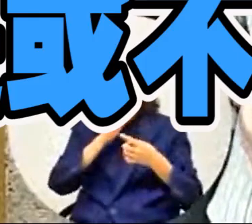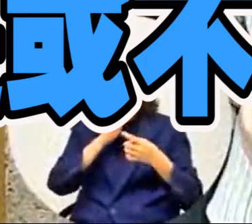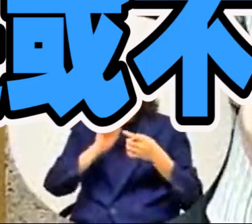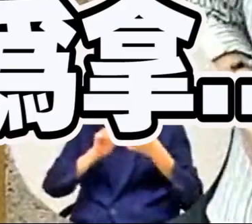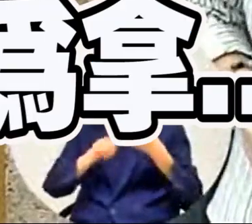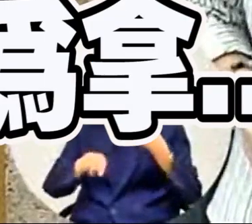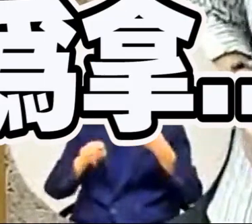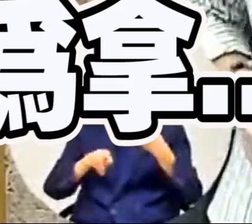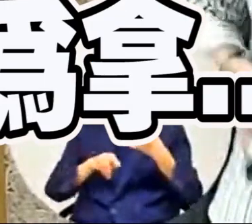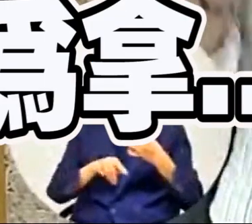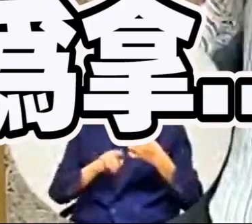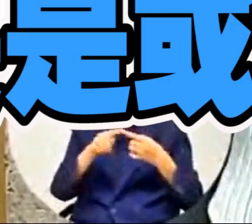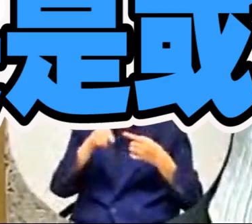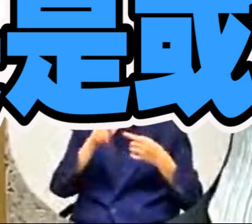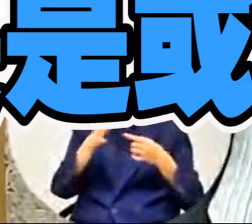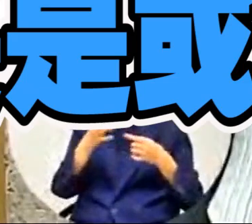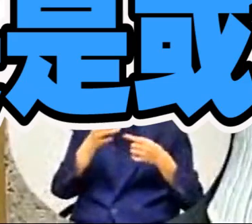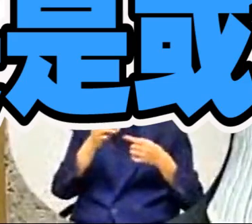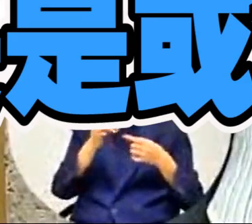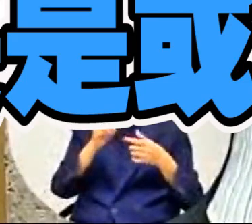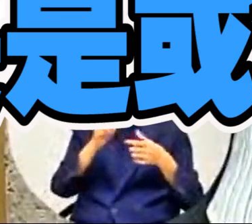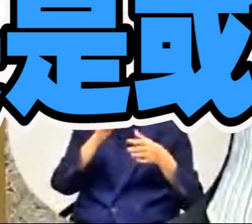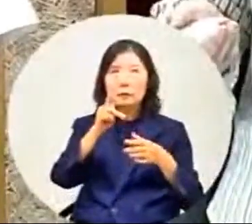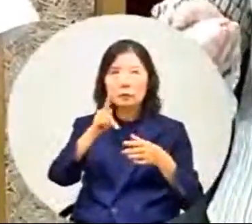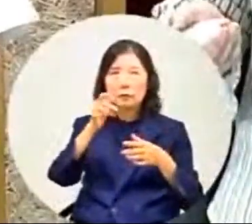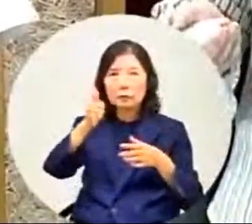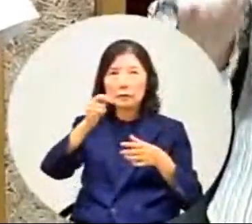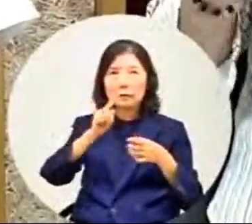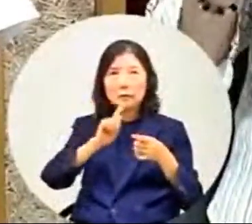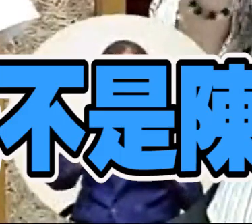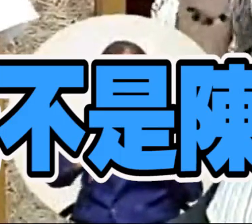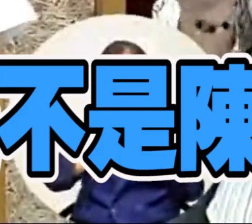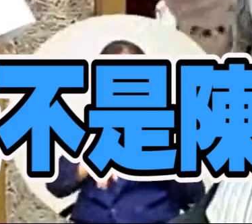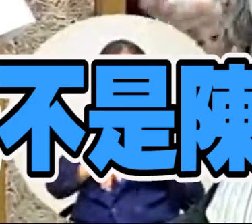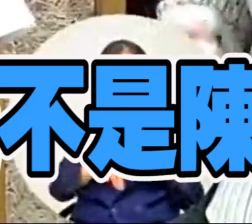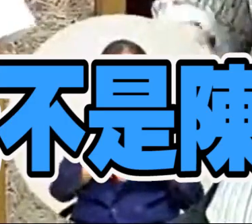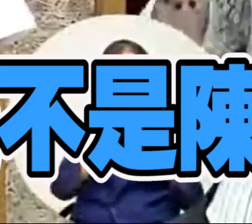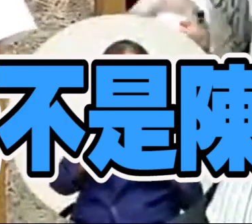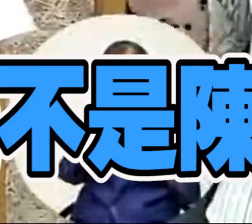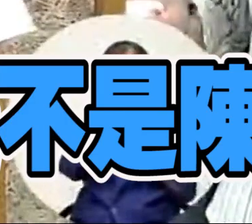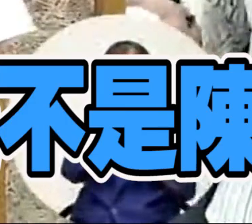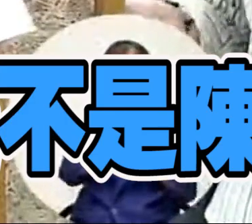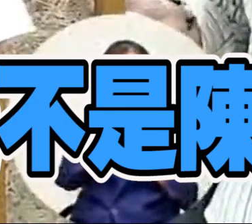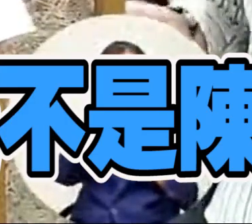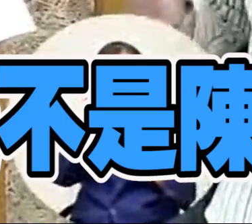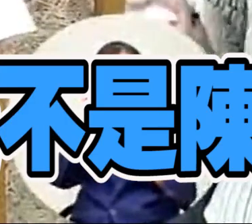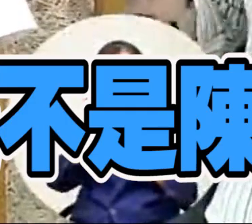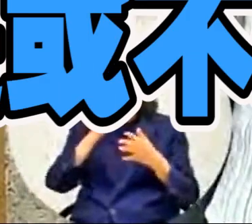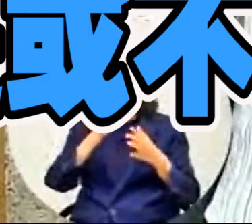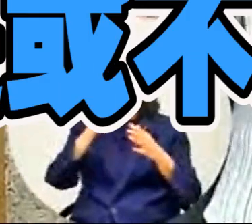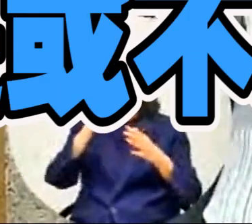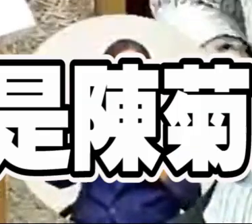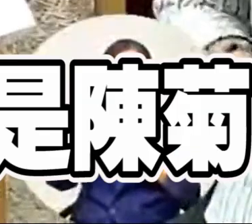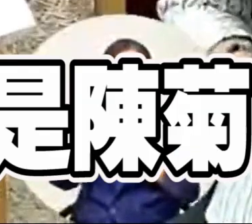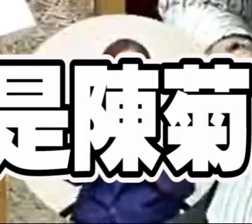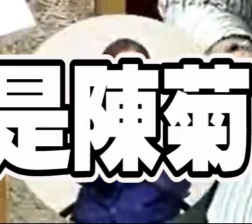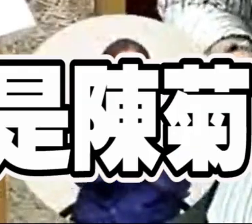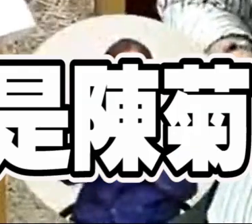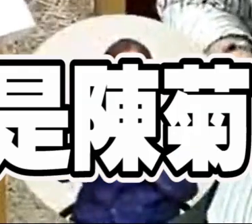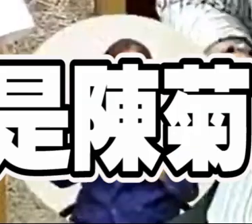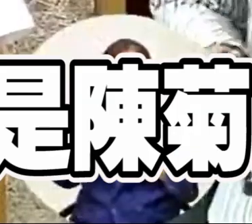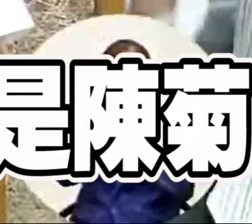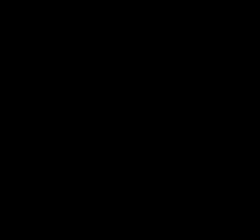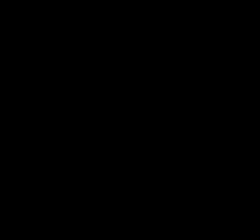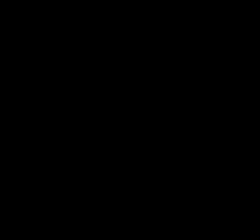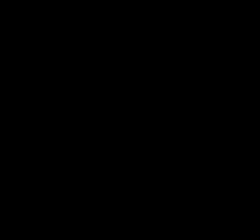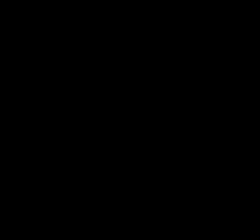是或不是？ 我们因为拿 科长是或不是？上面盖的是不是陈菊市长的章？是或不是？ 对，就是陈